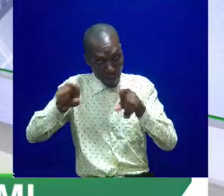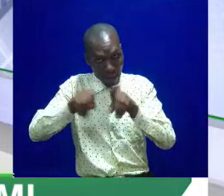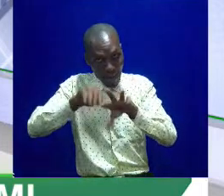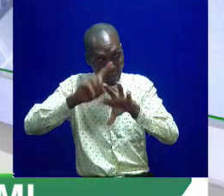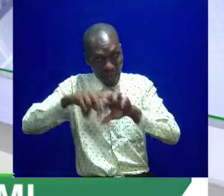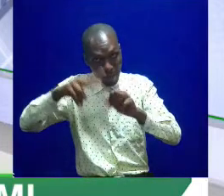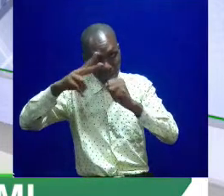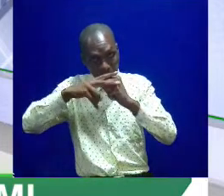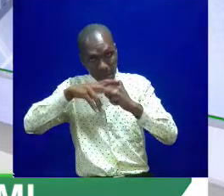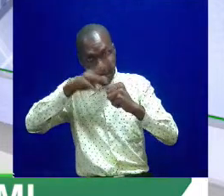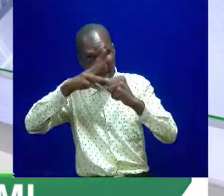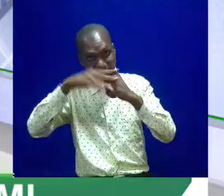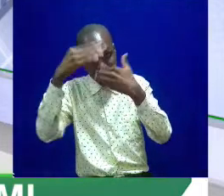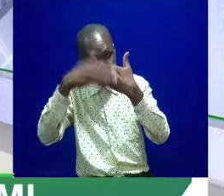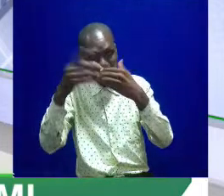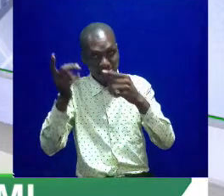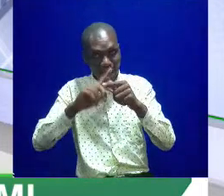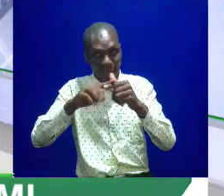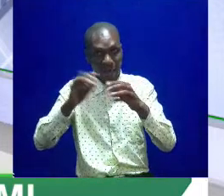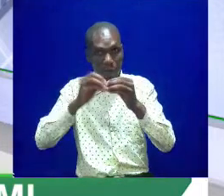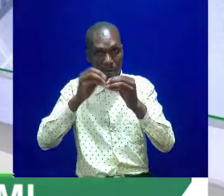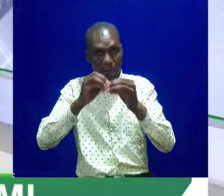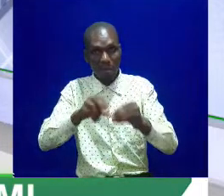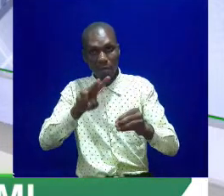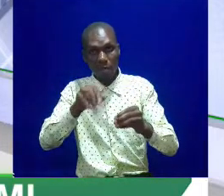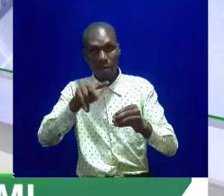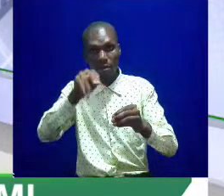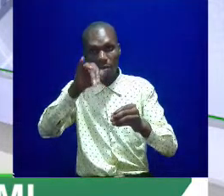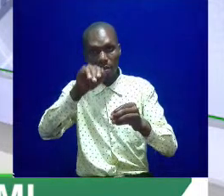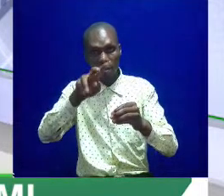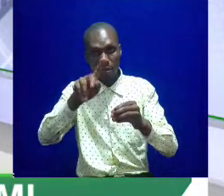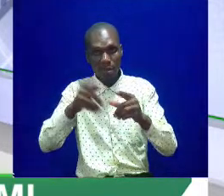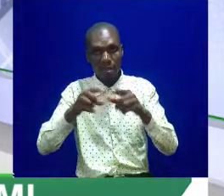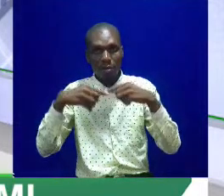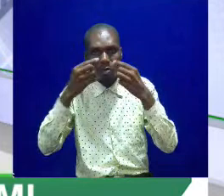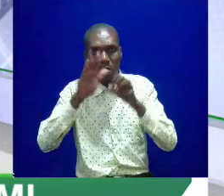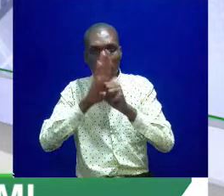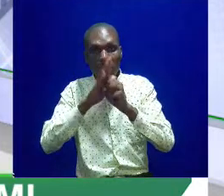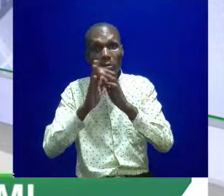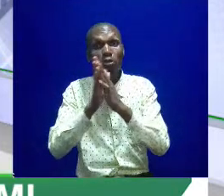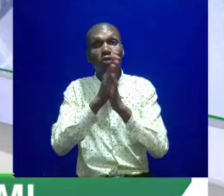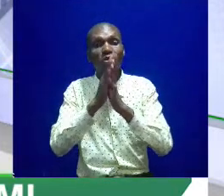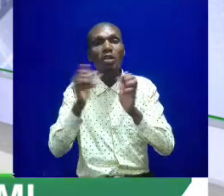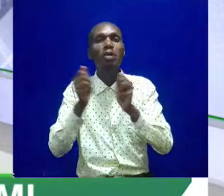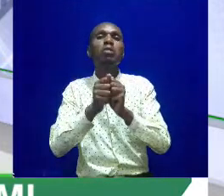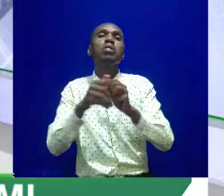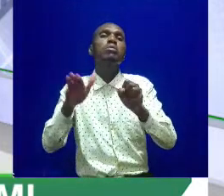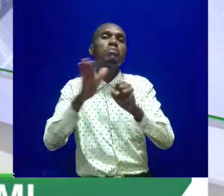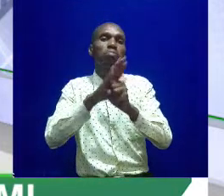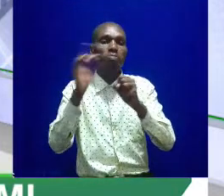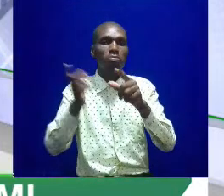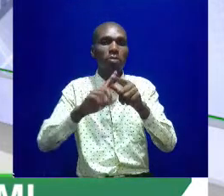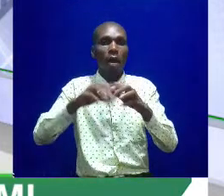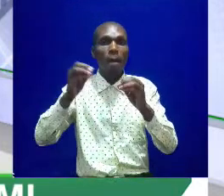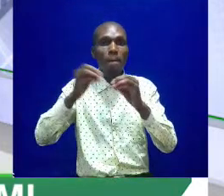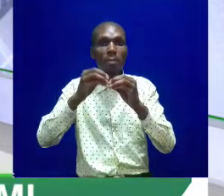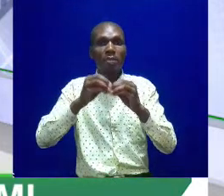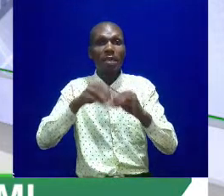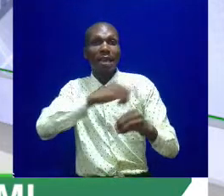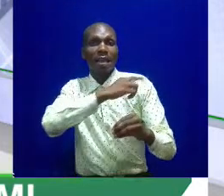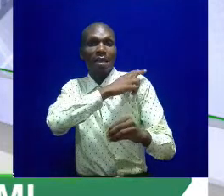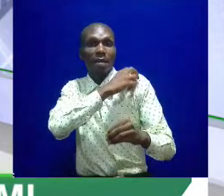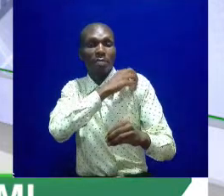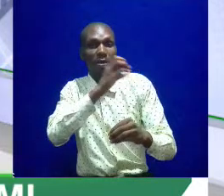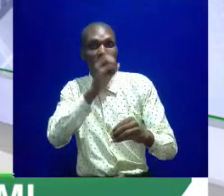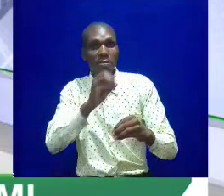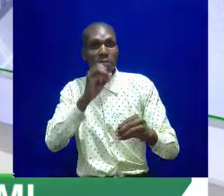mwona woygo chinsa sato no chikombira na nere Vincent Onyancha ere ya kumbanyia manga senchira yo wekiranu na woygo chikombira na nere ndemo Stephen